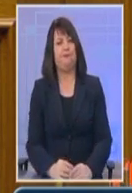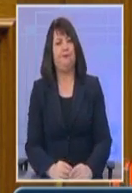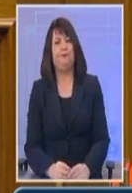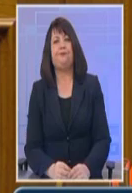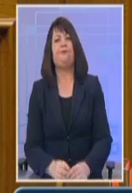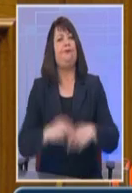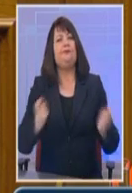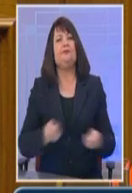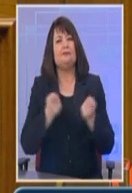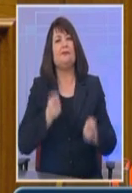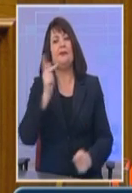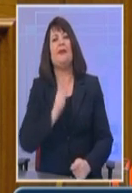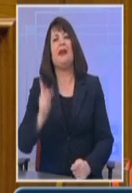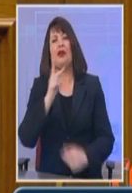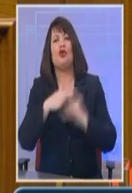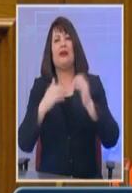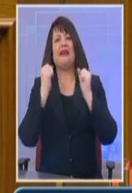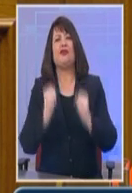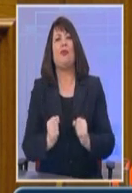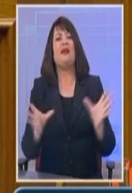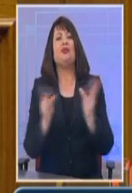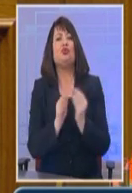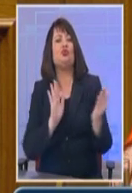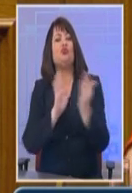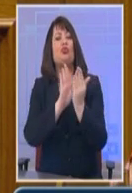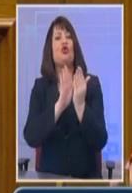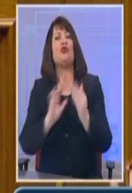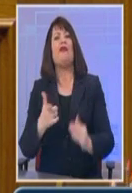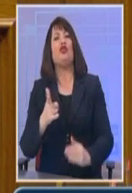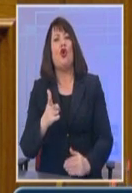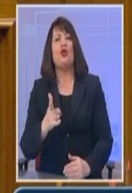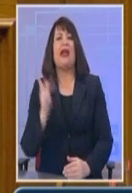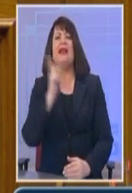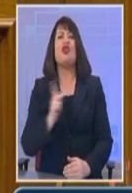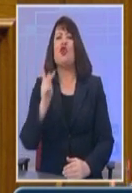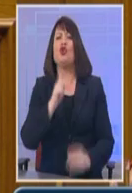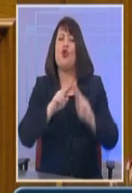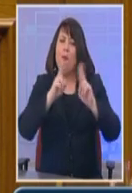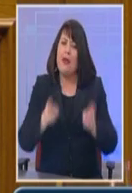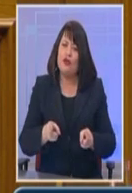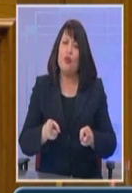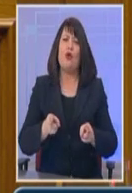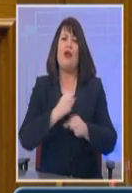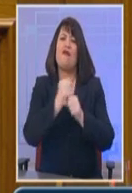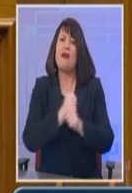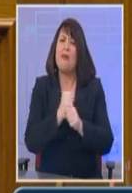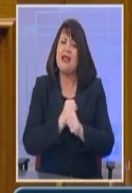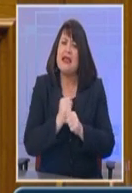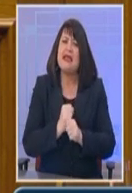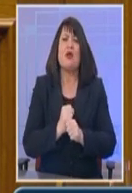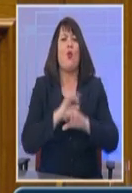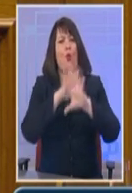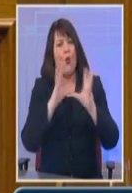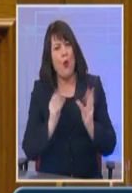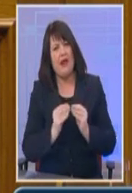Οι εργαζόμενοι στις κοινωνικές δομές αντιμετώπισης της φτώχειας, κοινωνικά παντοπολία, κοινωνικά φαρμακεία, αυτά